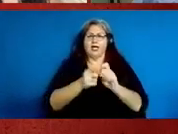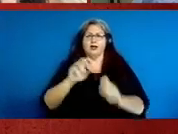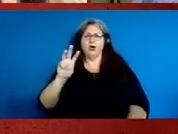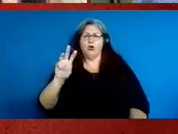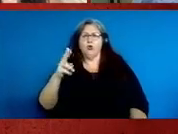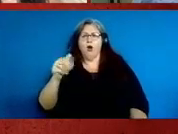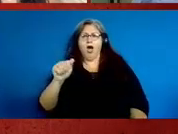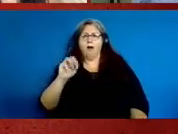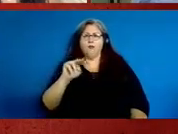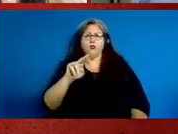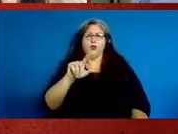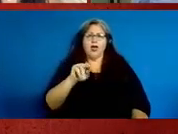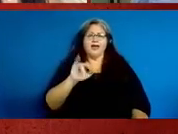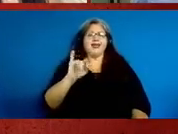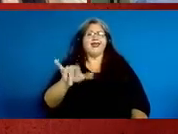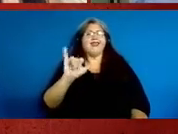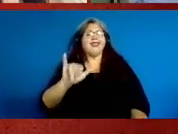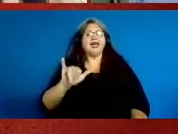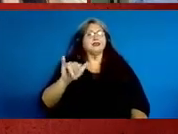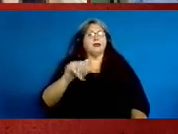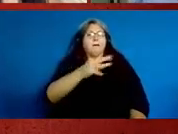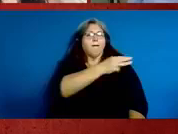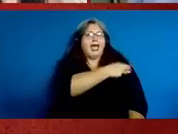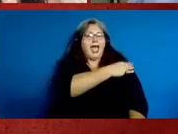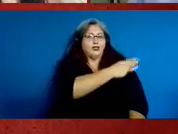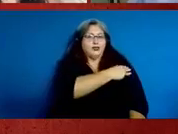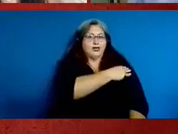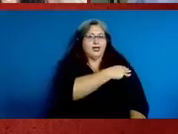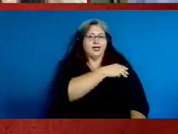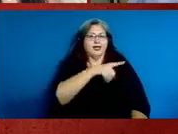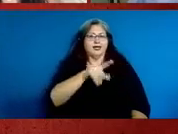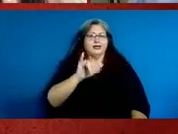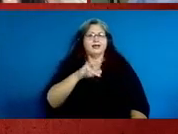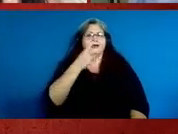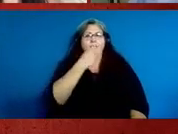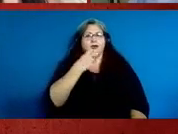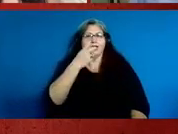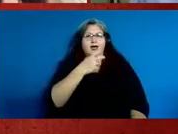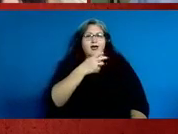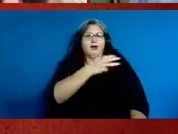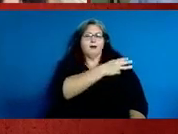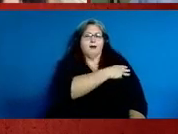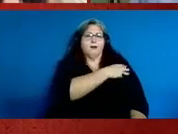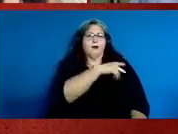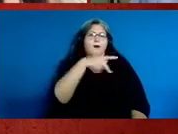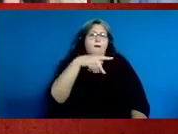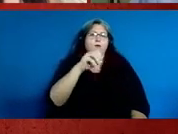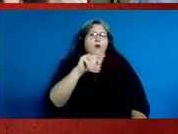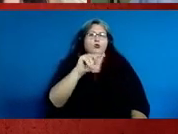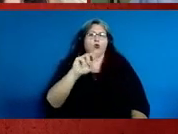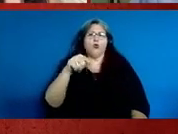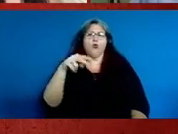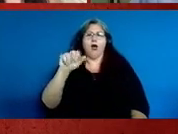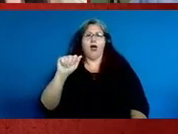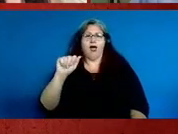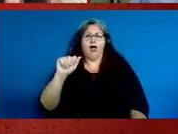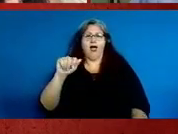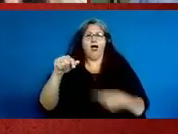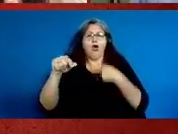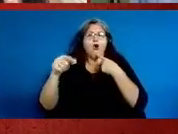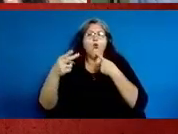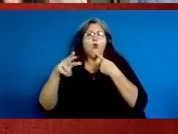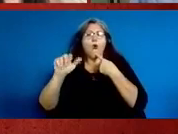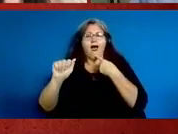that's the Mandarin. That's Mandarin. That's 普通话. 普通话. James. 花木兰